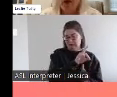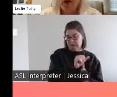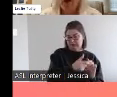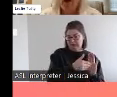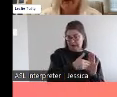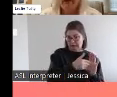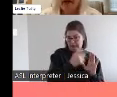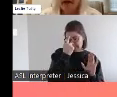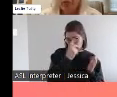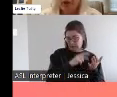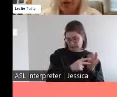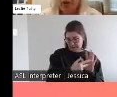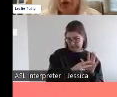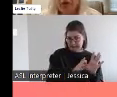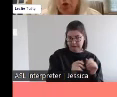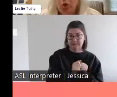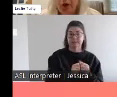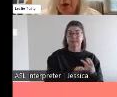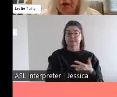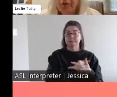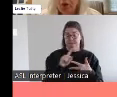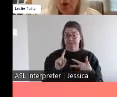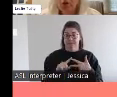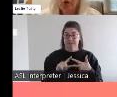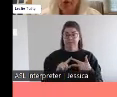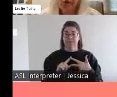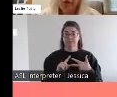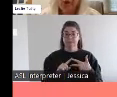problèmes d'incapacité dont j'ai parlé plus tôt.